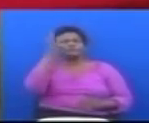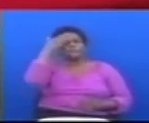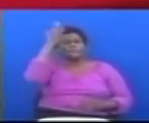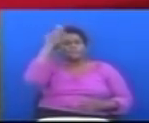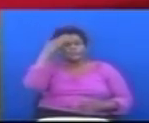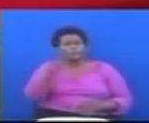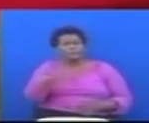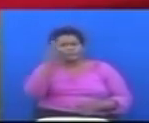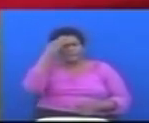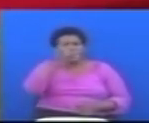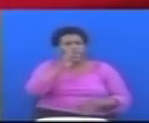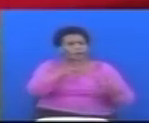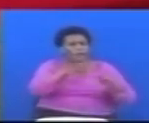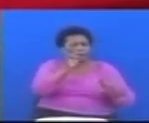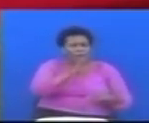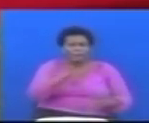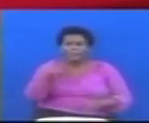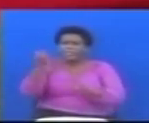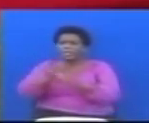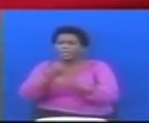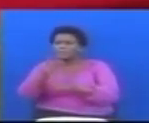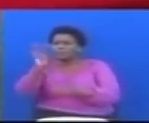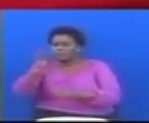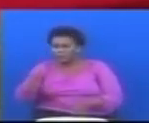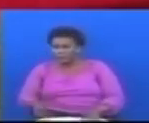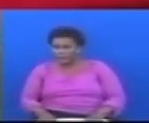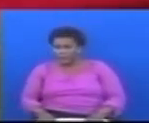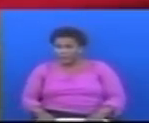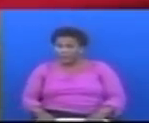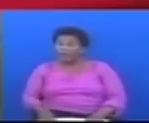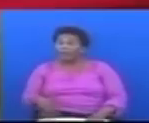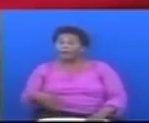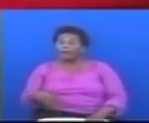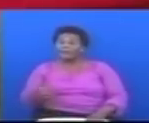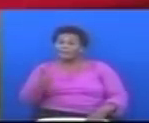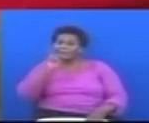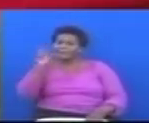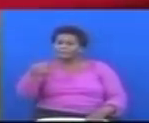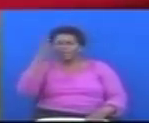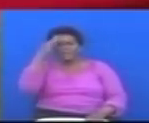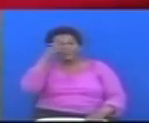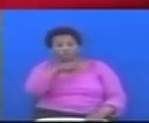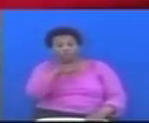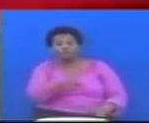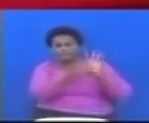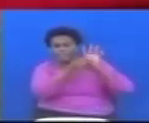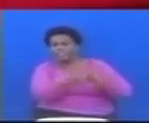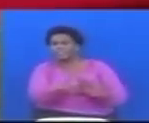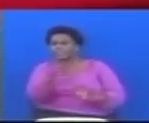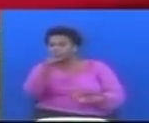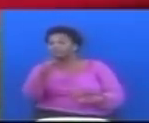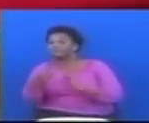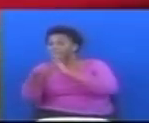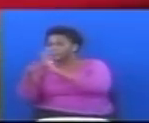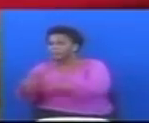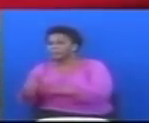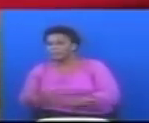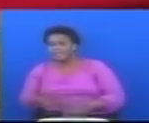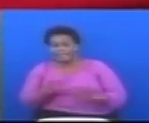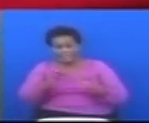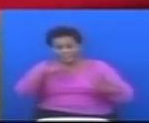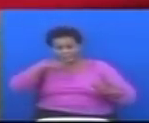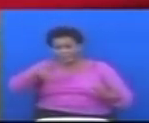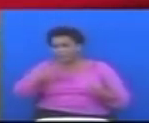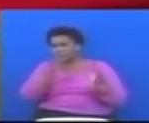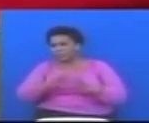wanafanya kazi, na kiamia sehemu mpya watu wote wanaweza wanamfahamu. Kwa hiyo kwa sasa serikali hatuna utaratibu huo, lakini